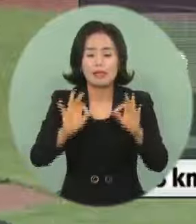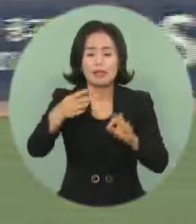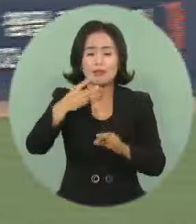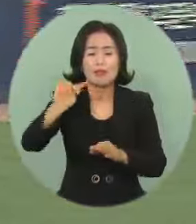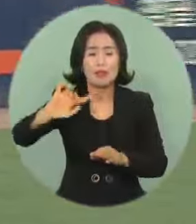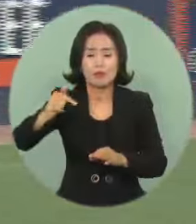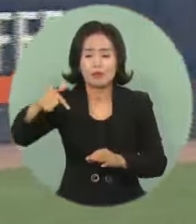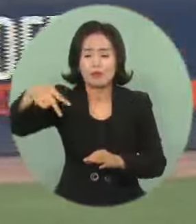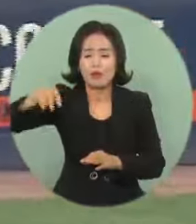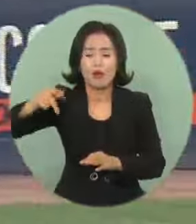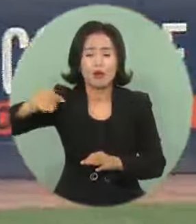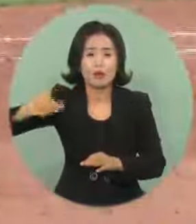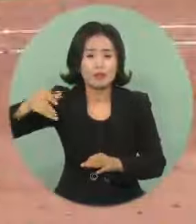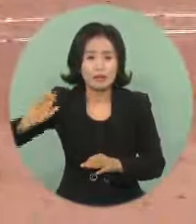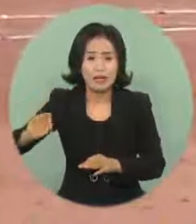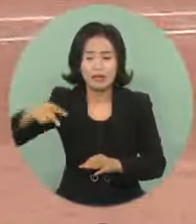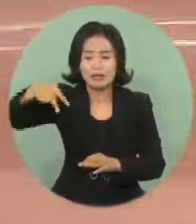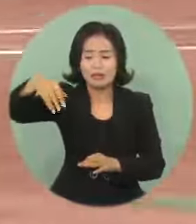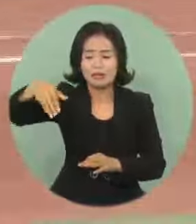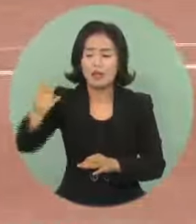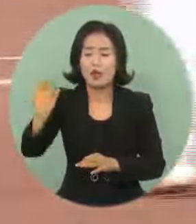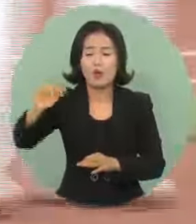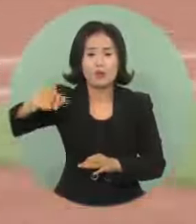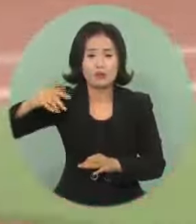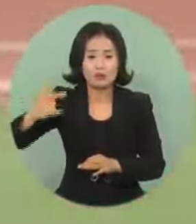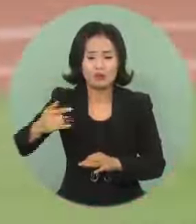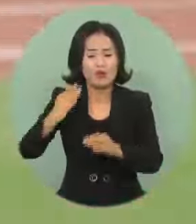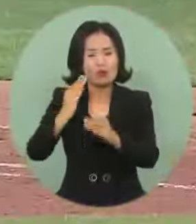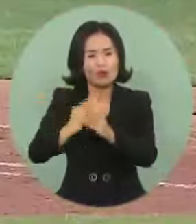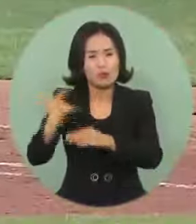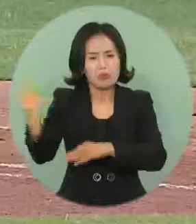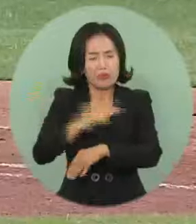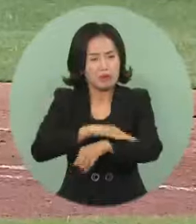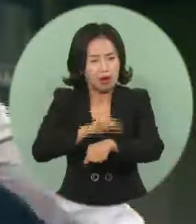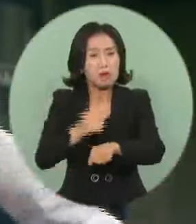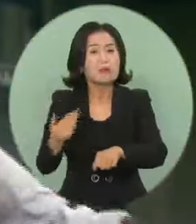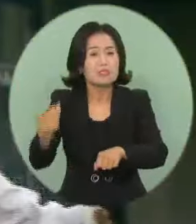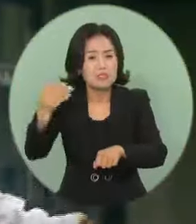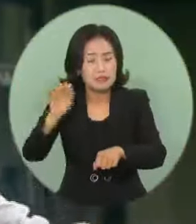김태군과 서건창, 최원준 등 하위 타자들의 선전은 위안이 되고 있지만